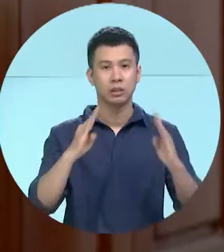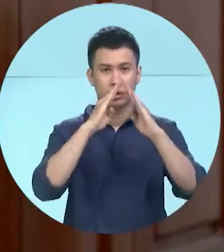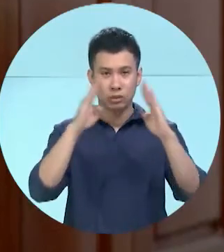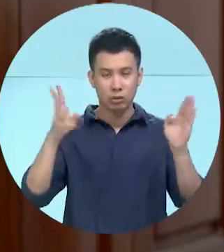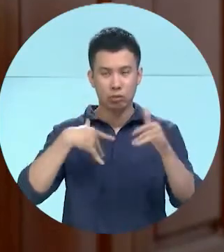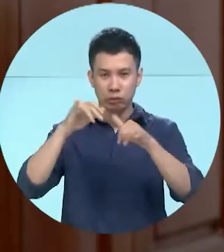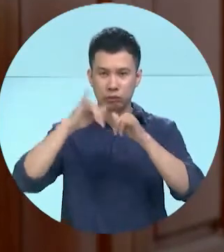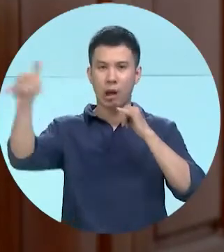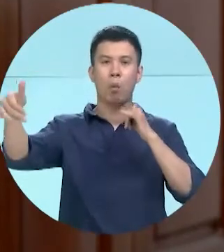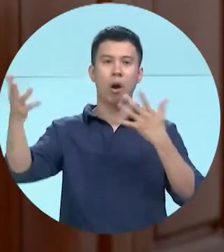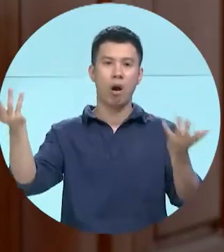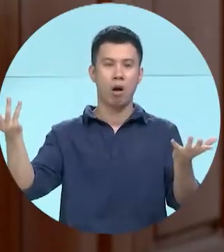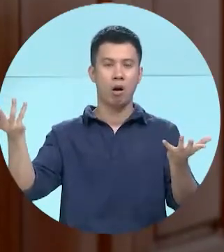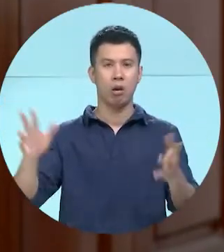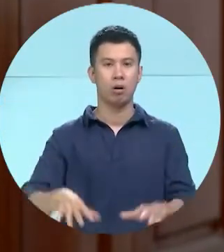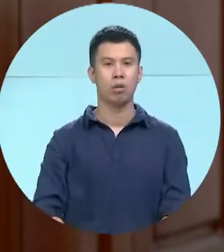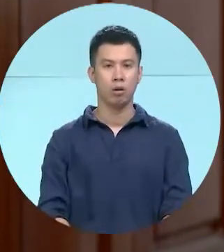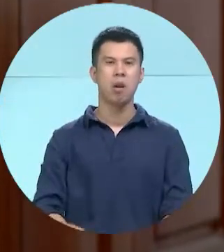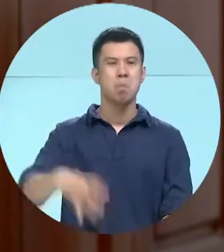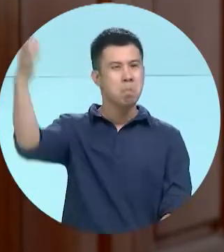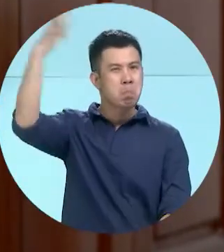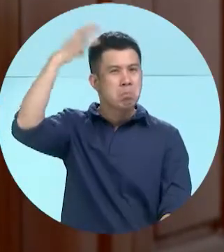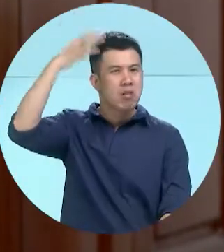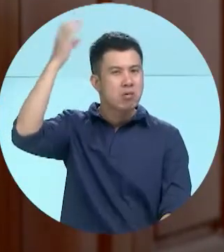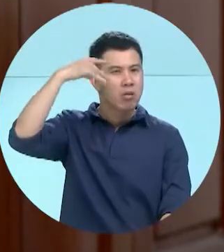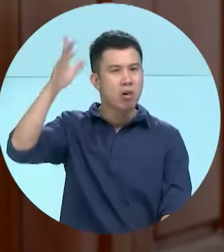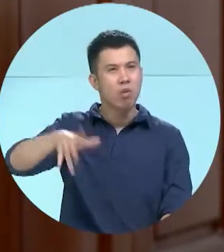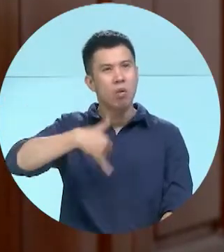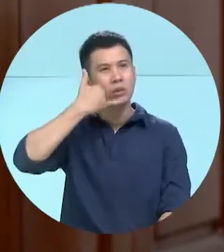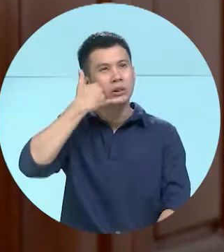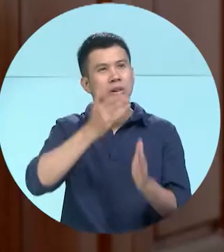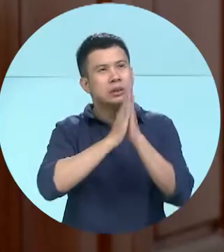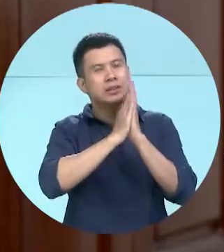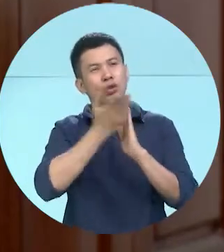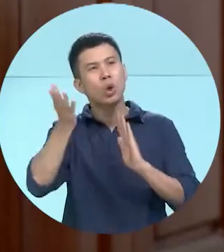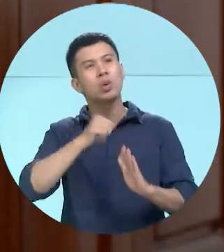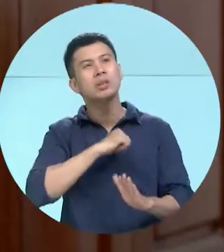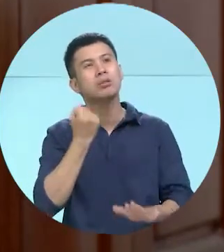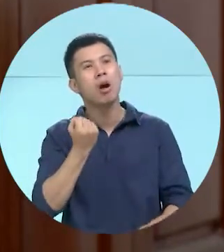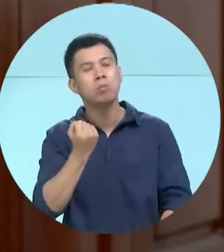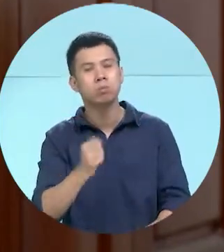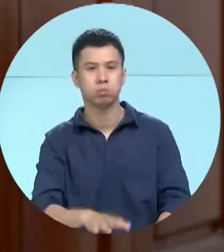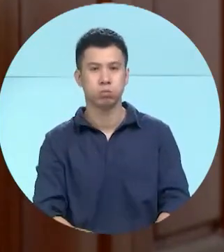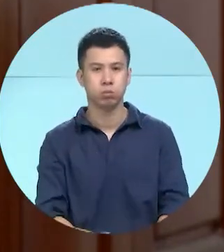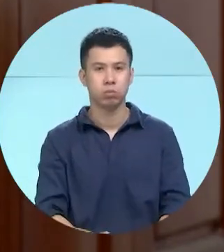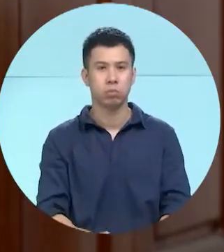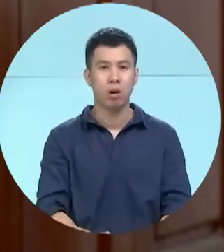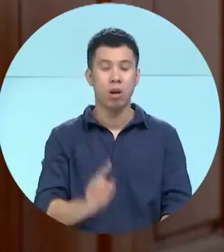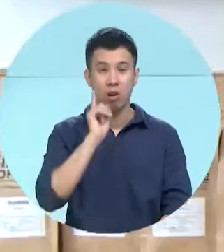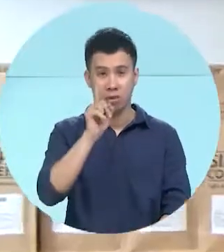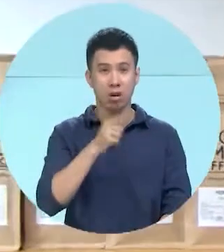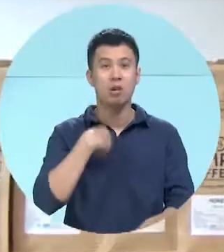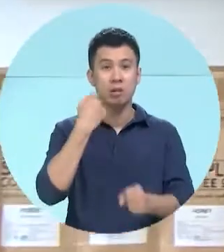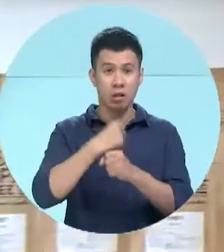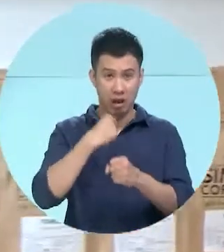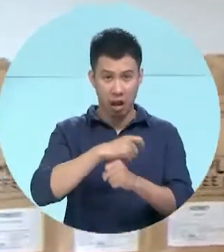trường nó rất là xa, thế nên là nhiều hôm mưa to quá là cứ gọi điện xin cô là cô cho con nghỉ. Thế nhưng mà đi làm